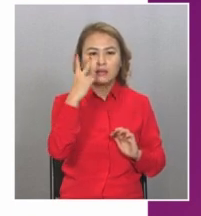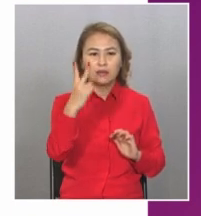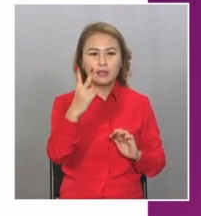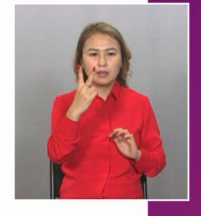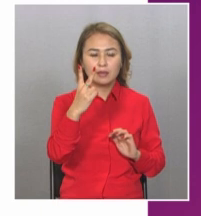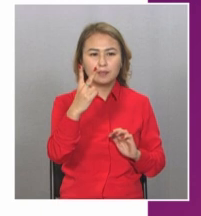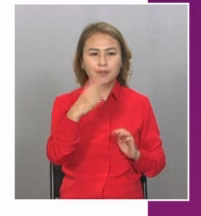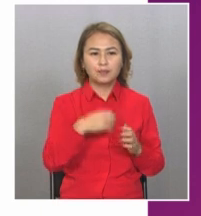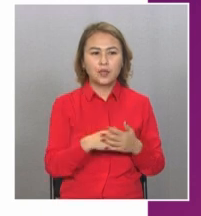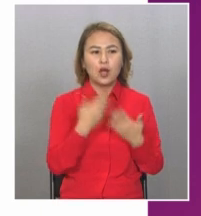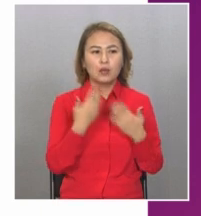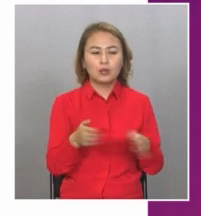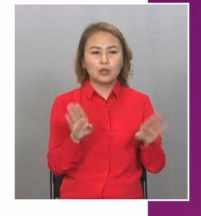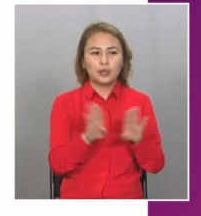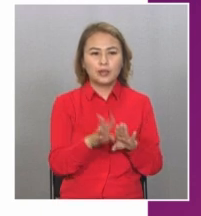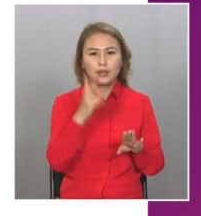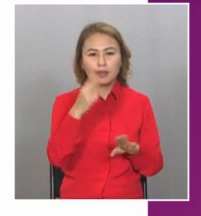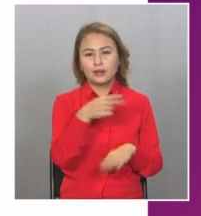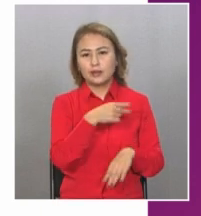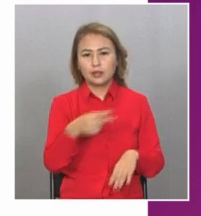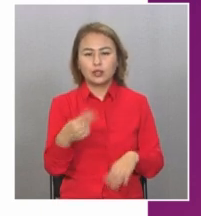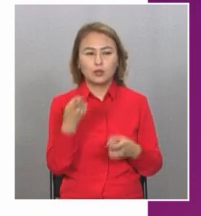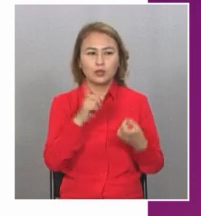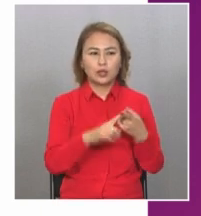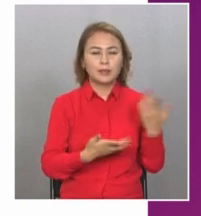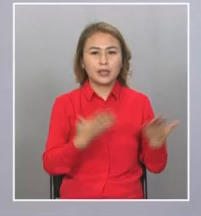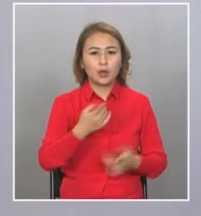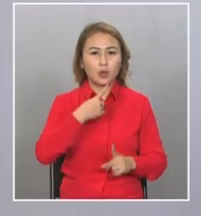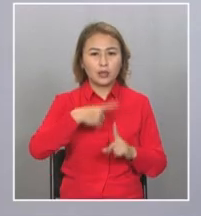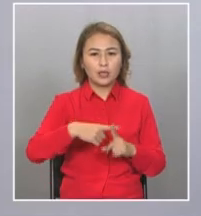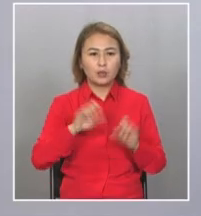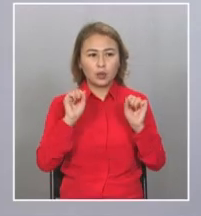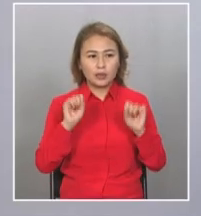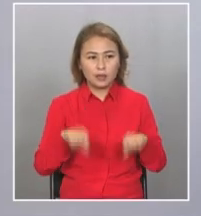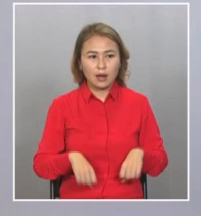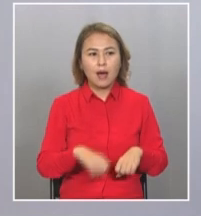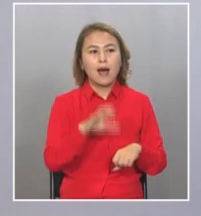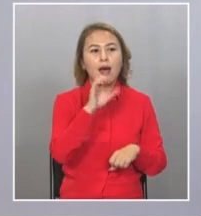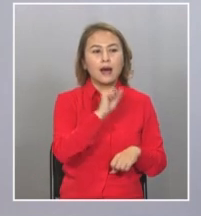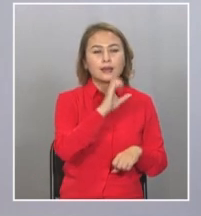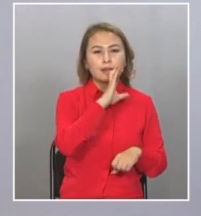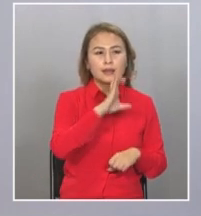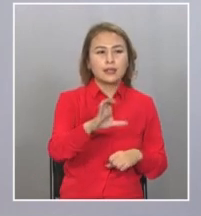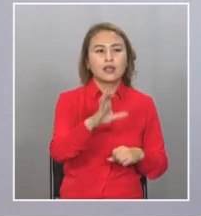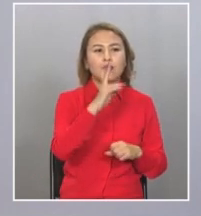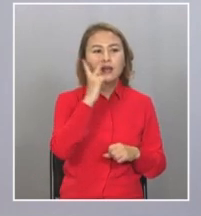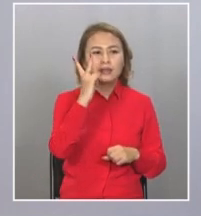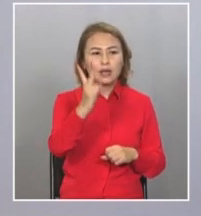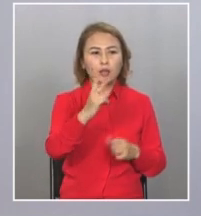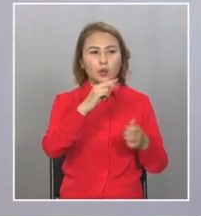болады. Бұл екі теңдікті мүшелеп қосатын болсақ, AC квадрат қосылған BC